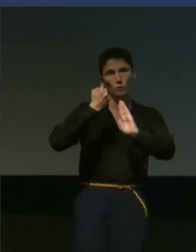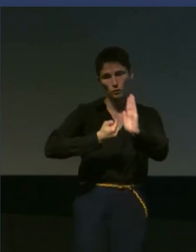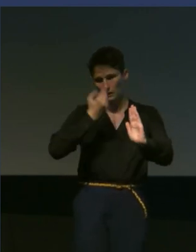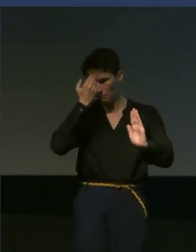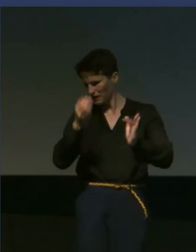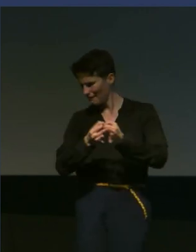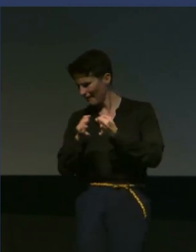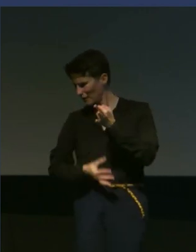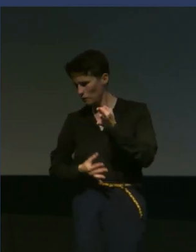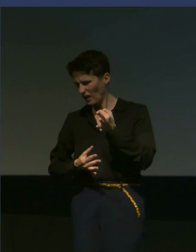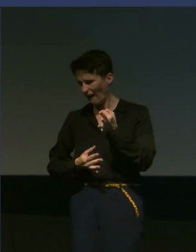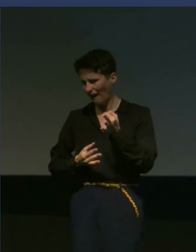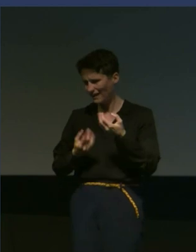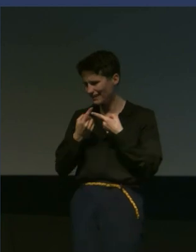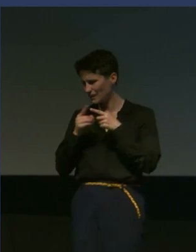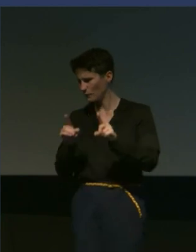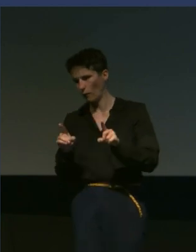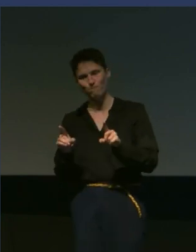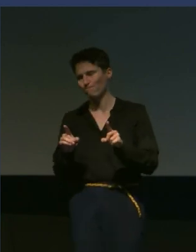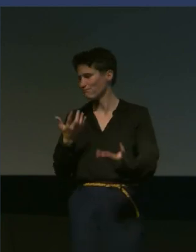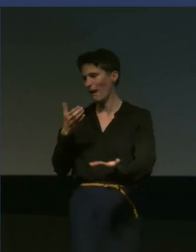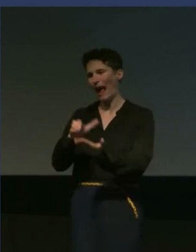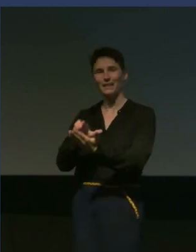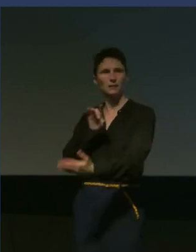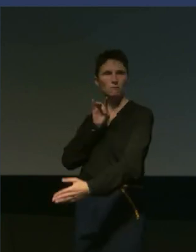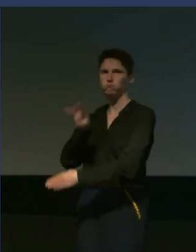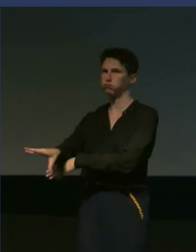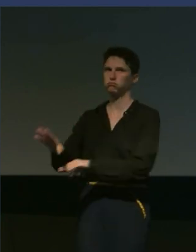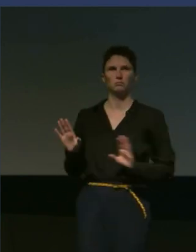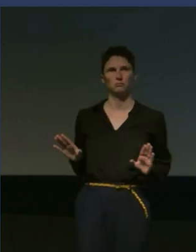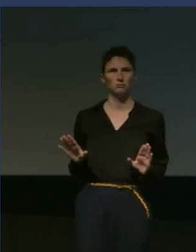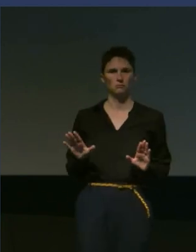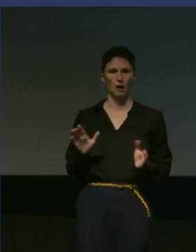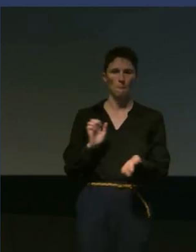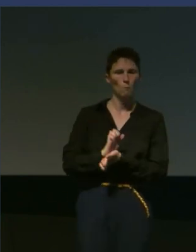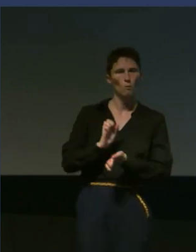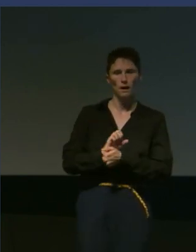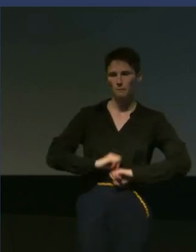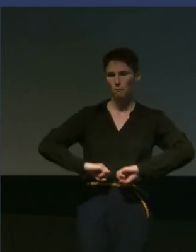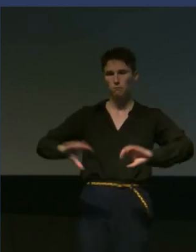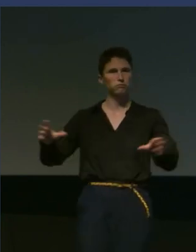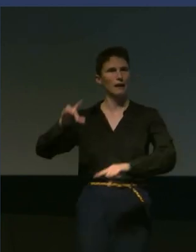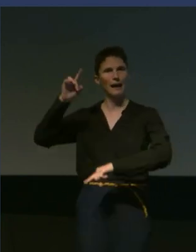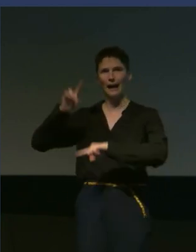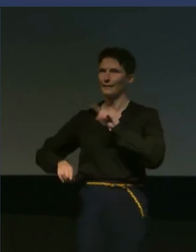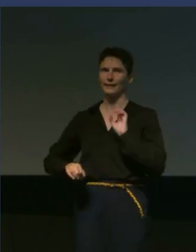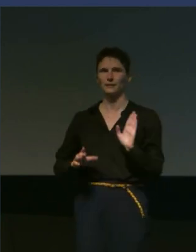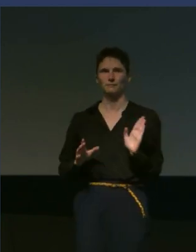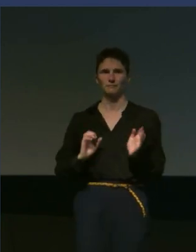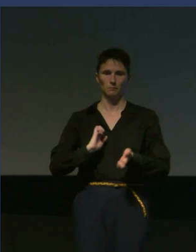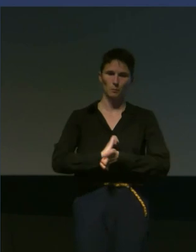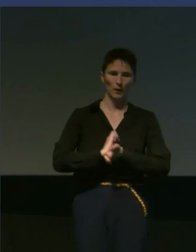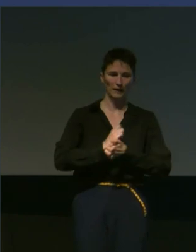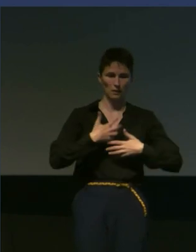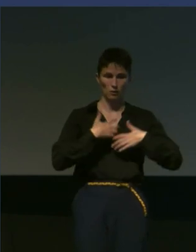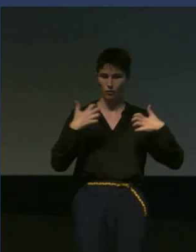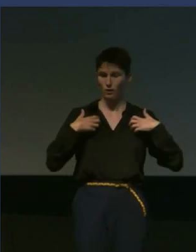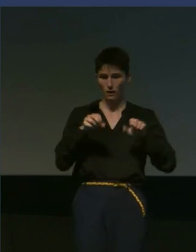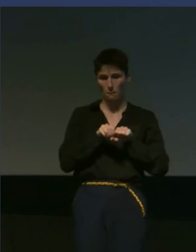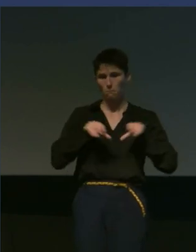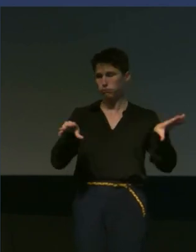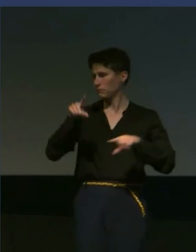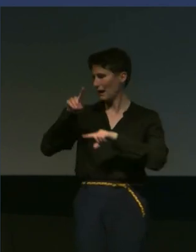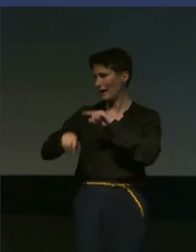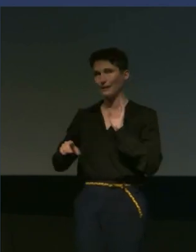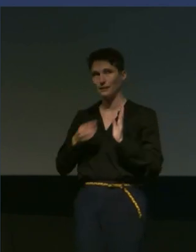pas le même résultat, l'article est rejeté. Il n'a pas le droit d'être publié dans les presse scientifiques. Donc, personne ne peut consulter